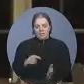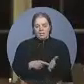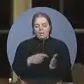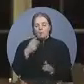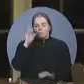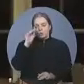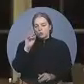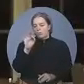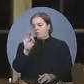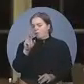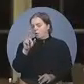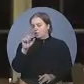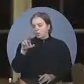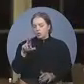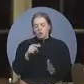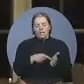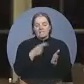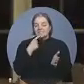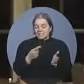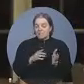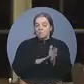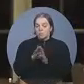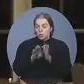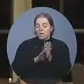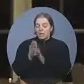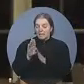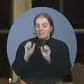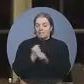Graham Fraser lui-même. Il a dit « Les progrès qui ont été